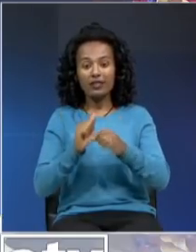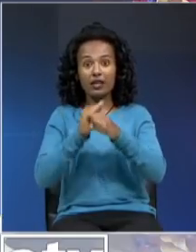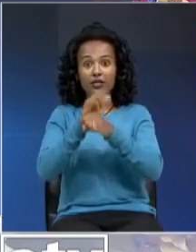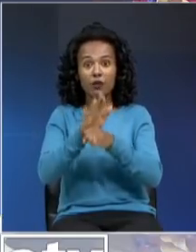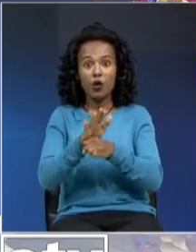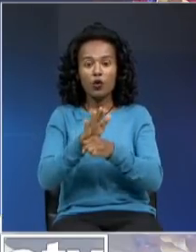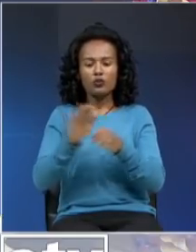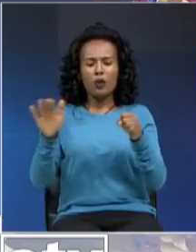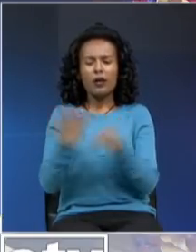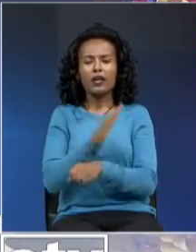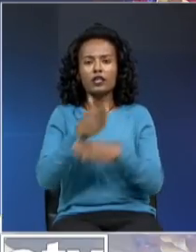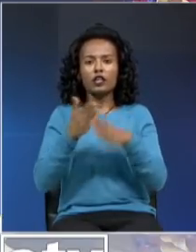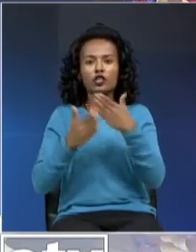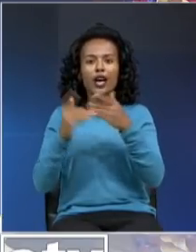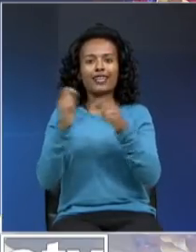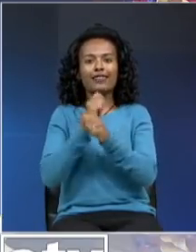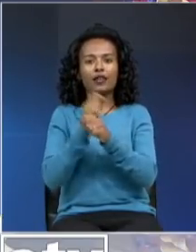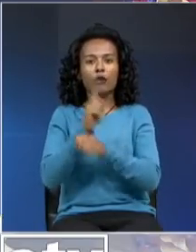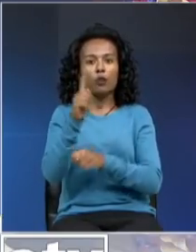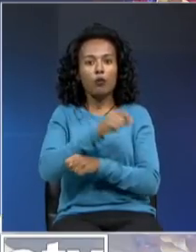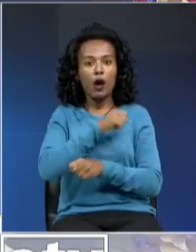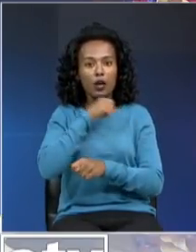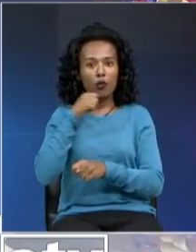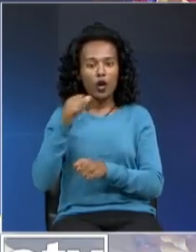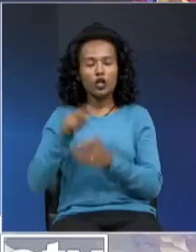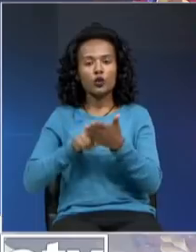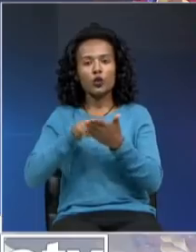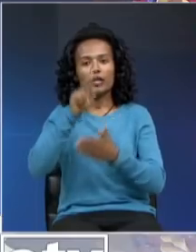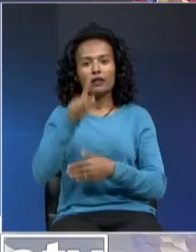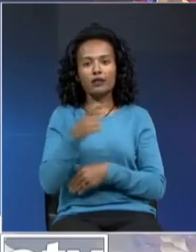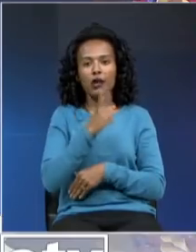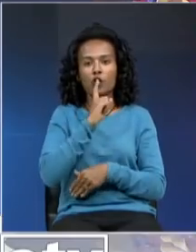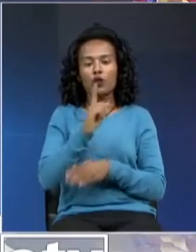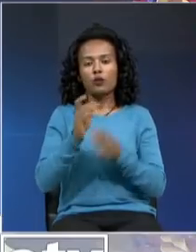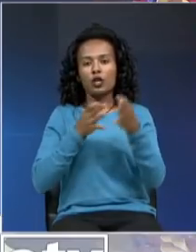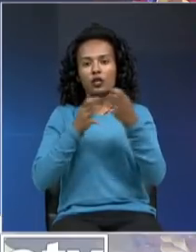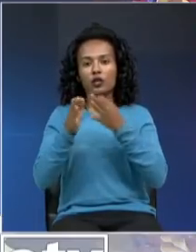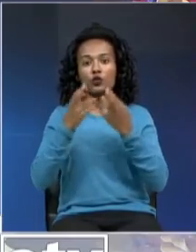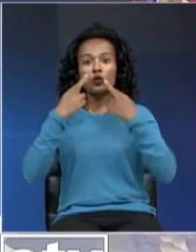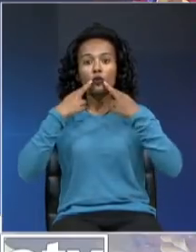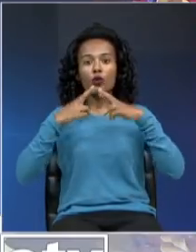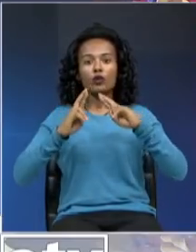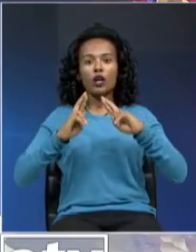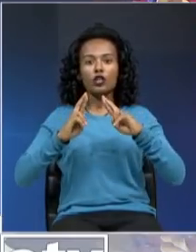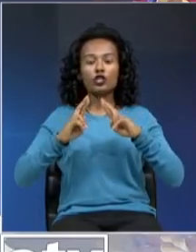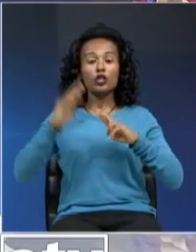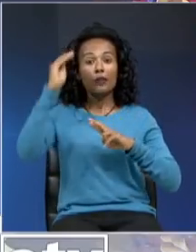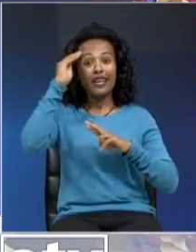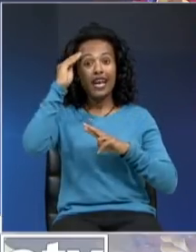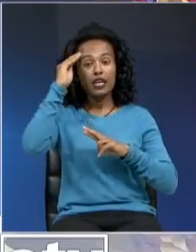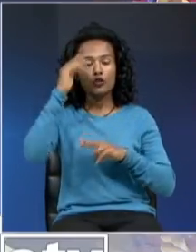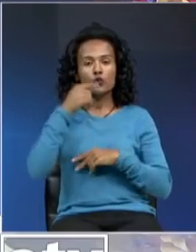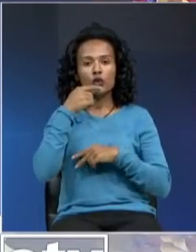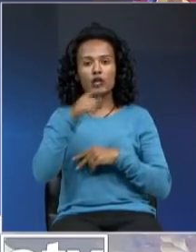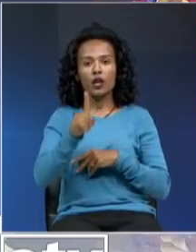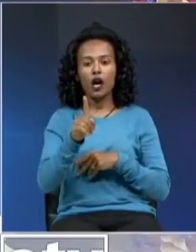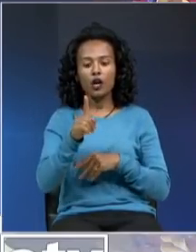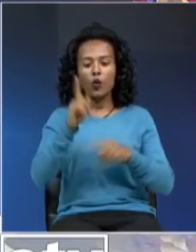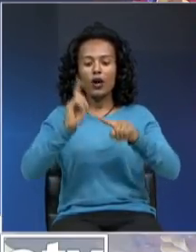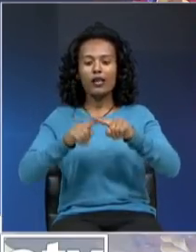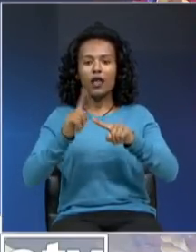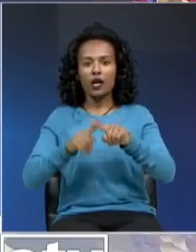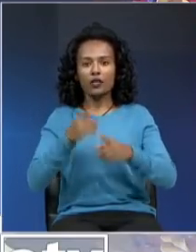ማሳሰቢያዎች በበቂ ደረጃ እየተተገበሩ ባለመሆናቸው የተነሳ እንደሆነም የተገለጸው። ሪፖርተራችን ሚካኤል ገዙ እንደዘገበው